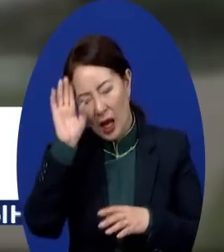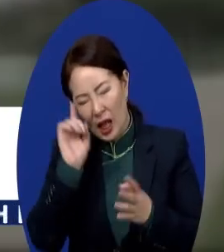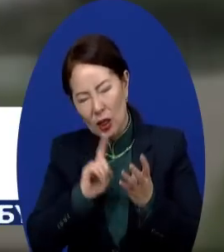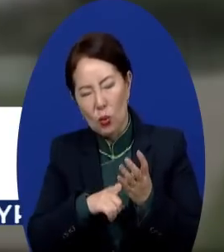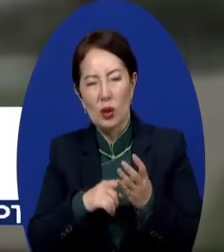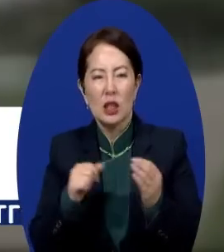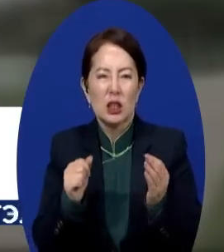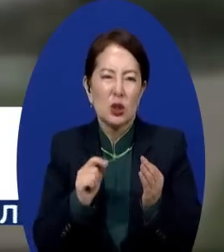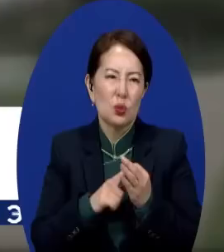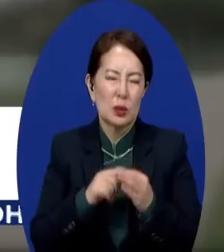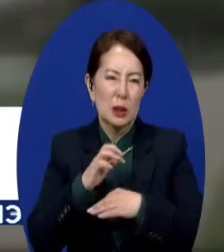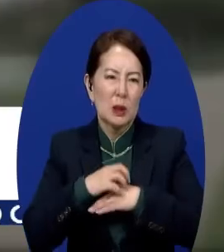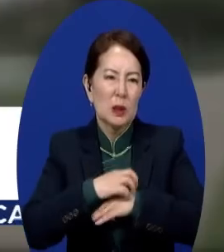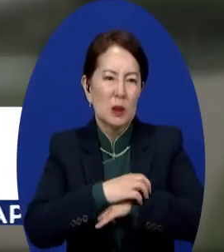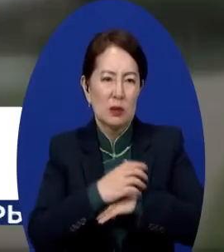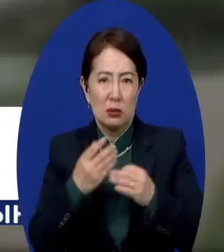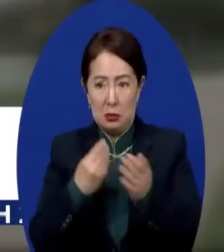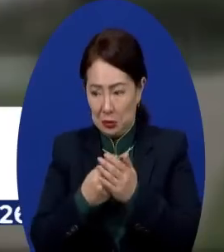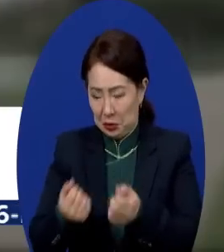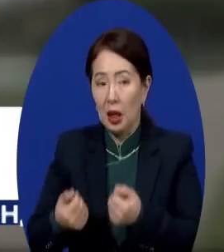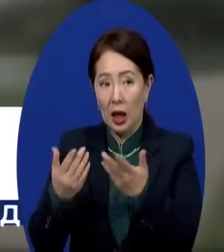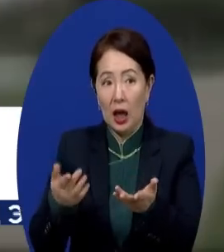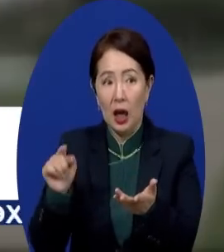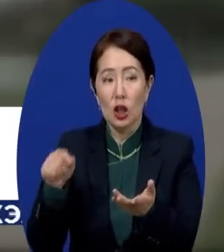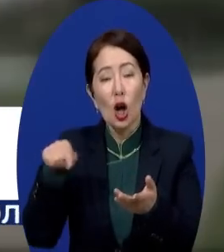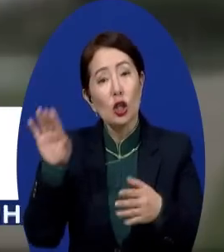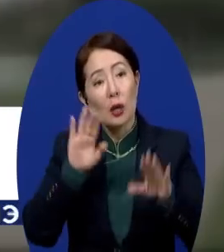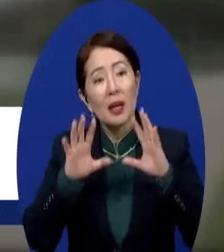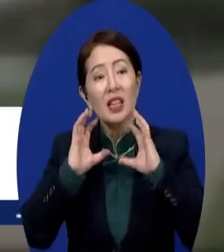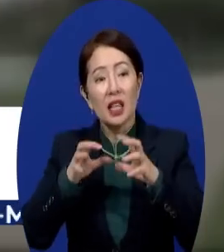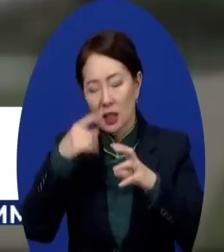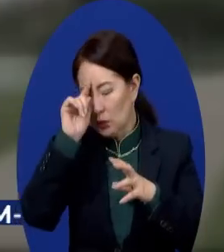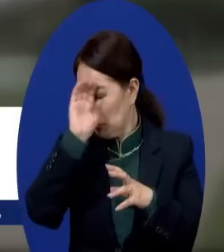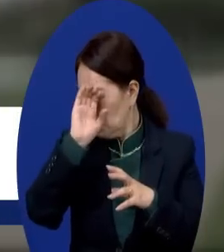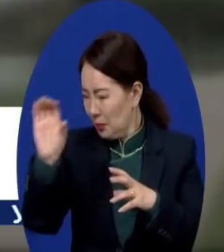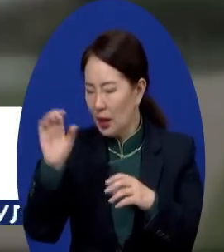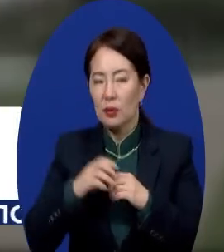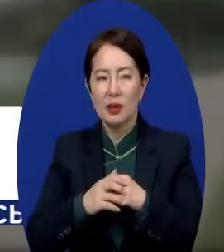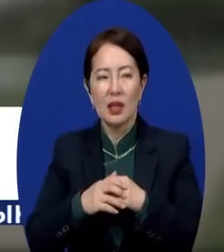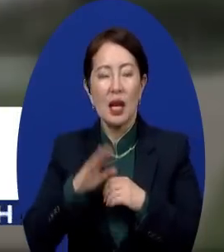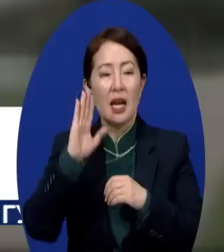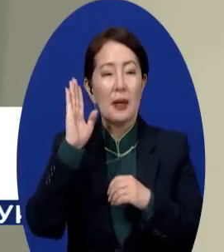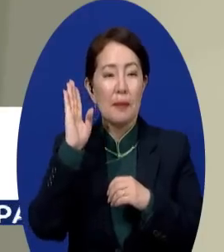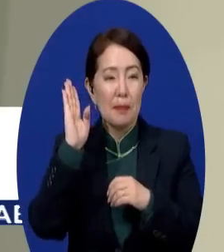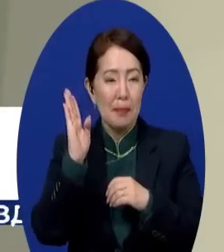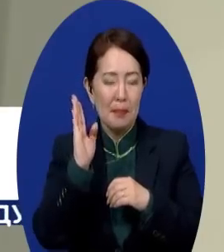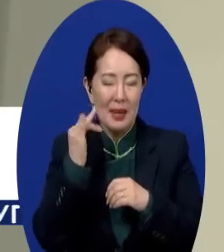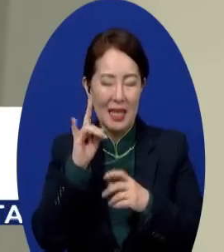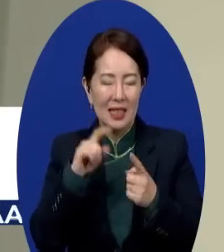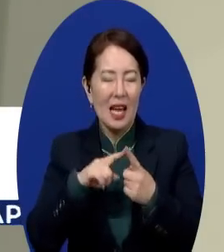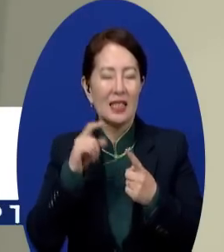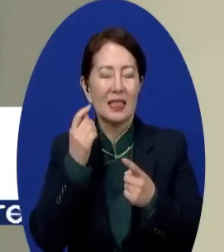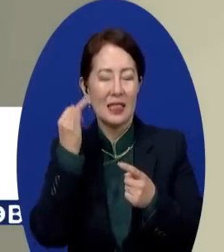жихүүтэс хүрэх, тууралт гарах зэрэг шинж тэмдгээр илэрдэг. Өнөөдрийн байдлаар Дэлхийн эрүүл мэндийн байгууллага Британи, Испани, Израиль,